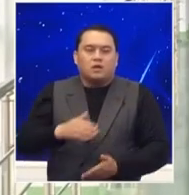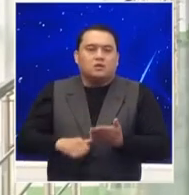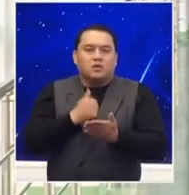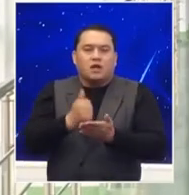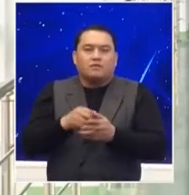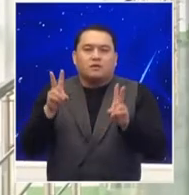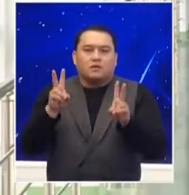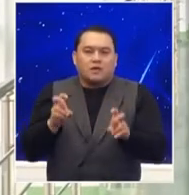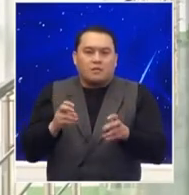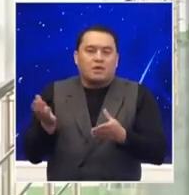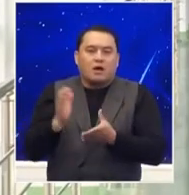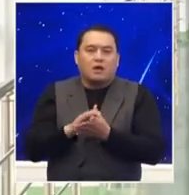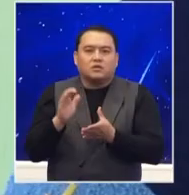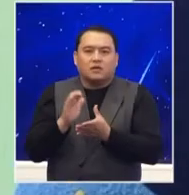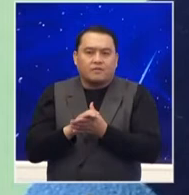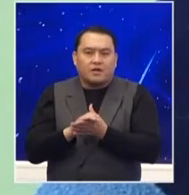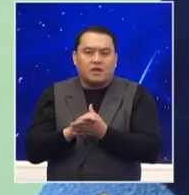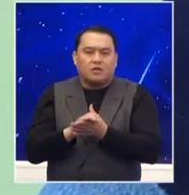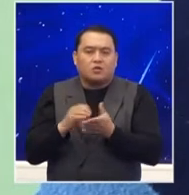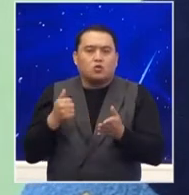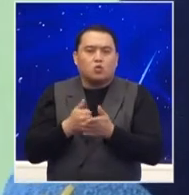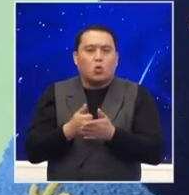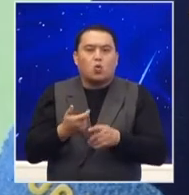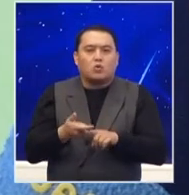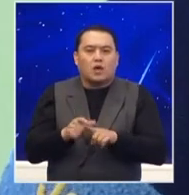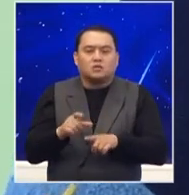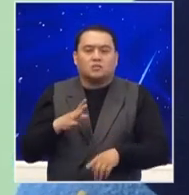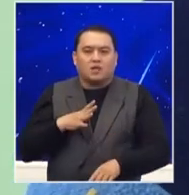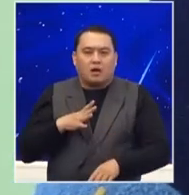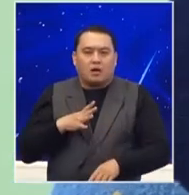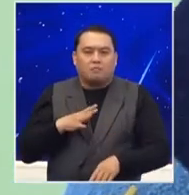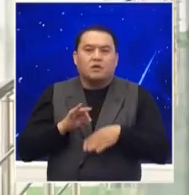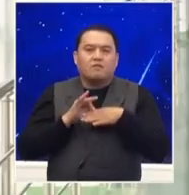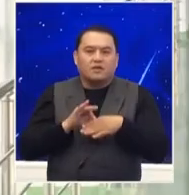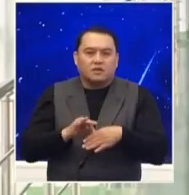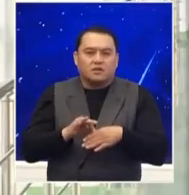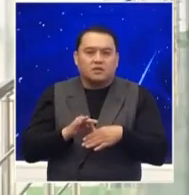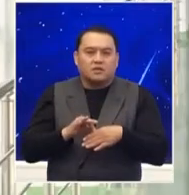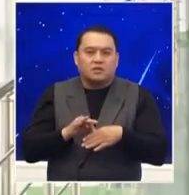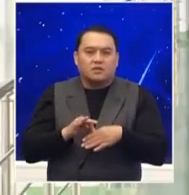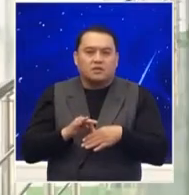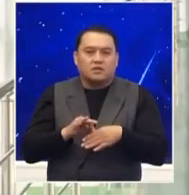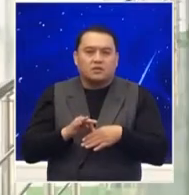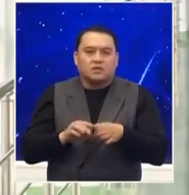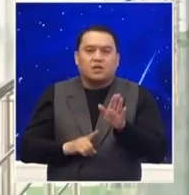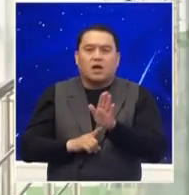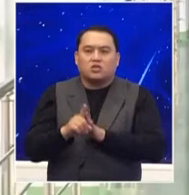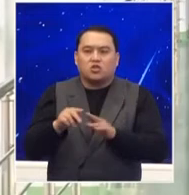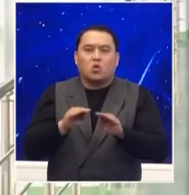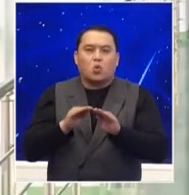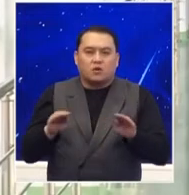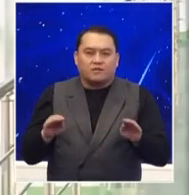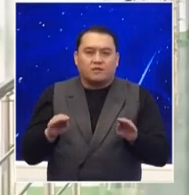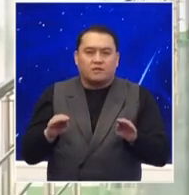– ознакомительная артроскопия. До этого, значит, артроскопия здесь проводилась. Это как бы начальный уровень, да, скажем,